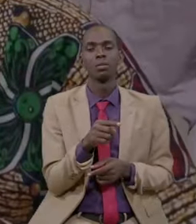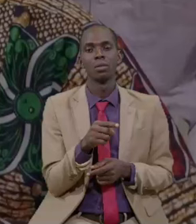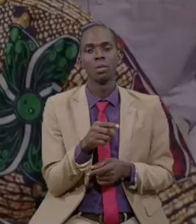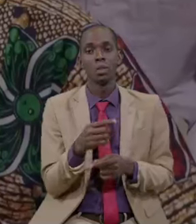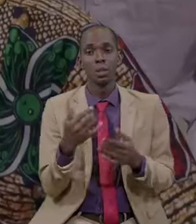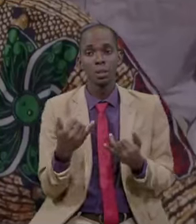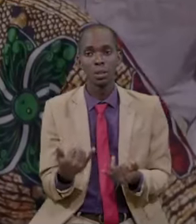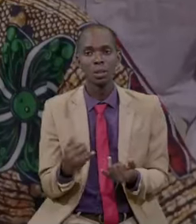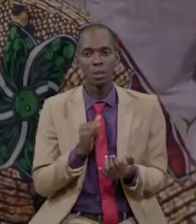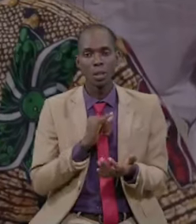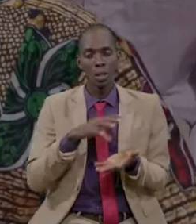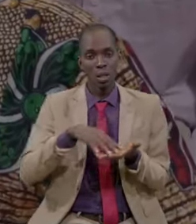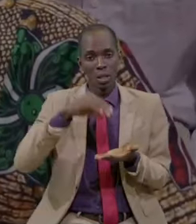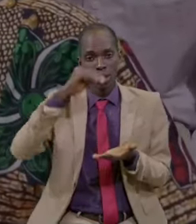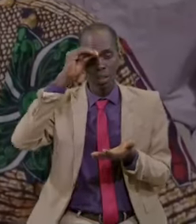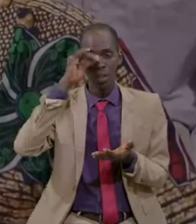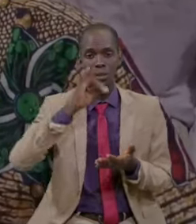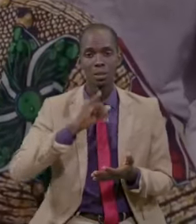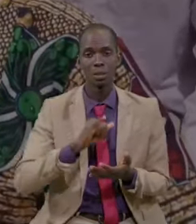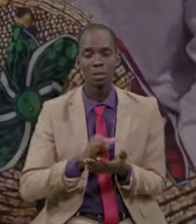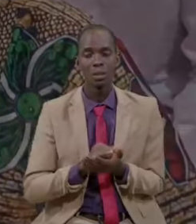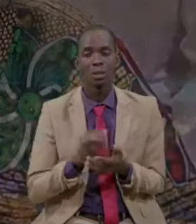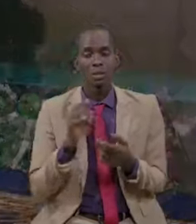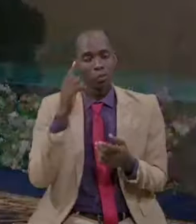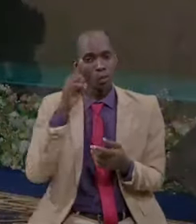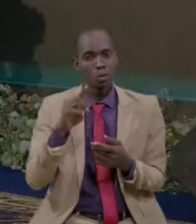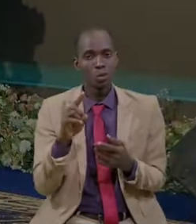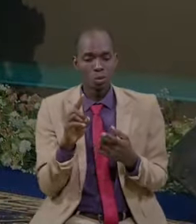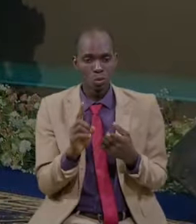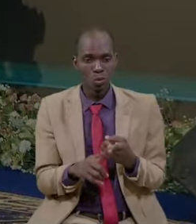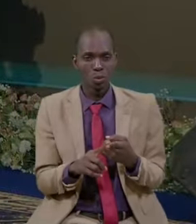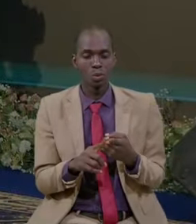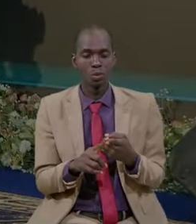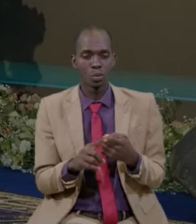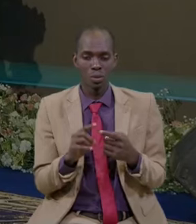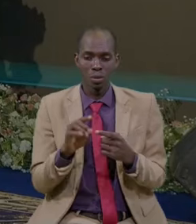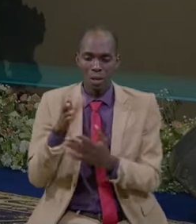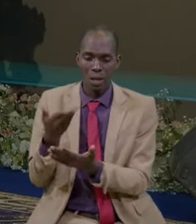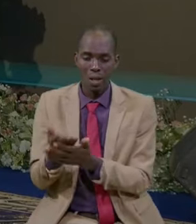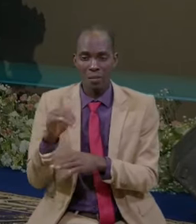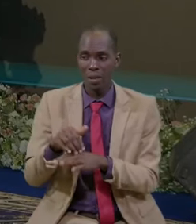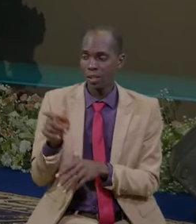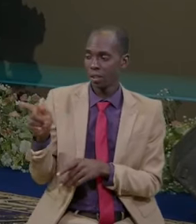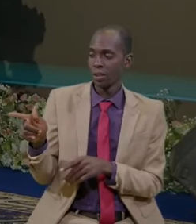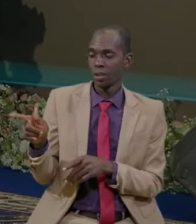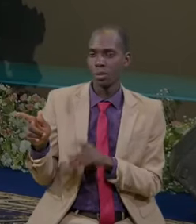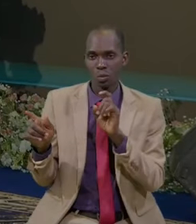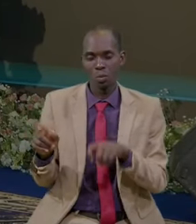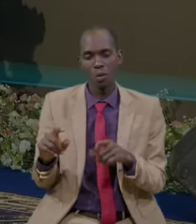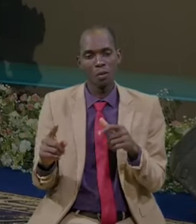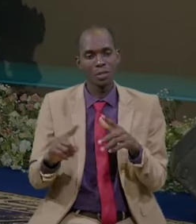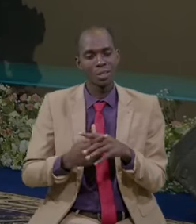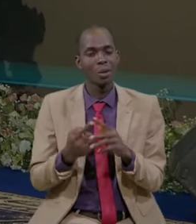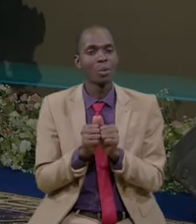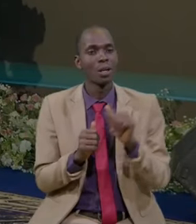en anglais, G. Pour aller à G, il faut commencer par A. Tu dois venir à B, il y